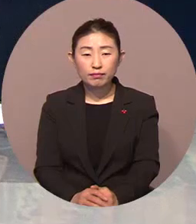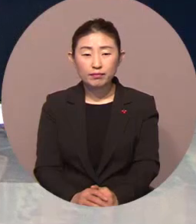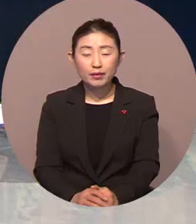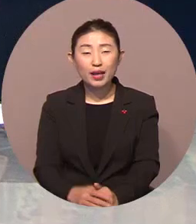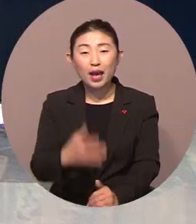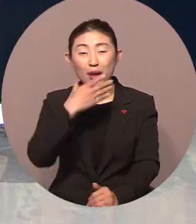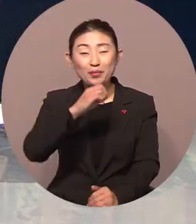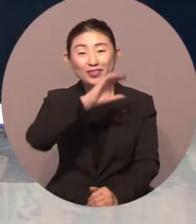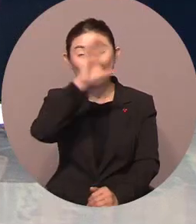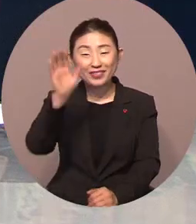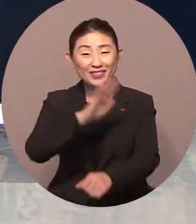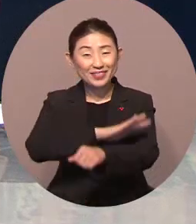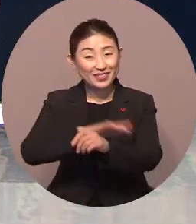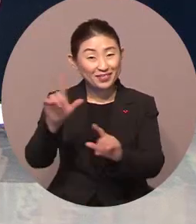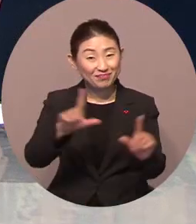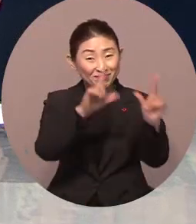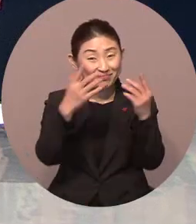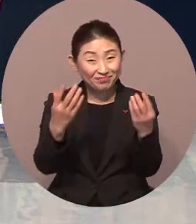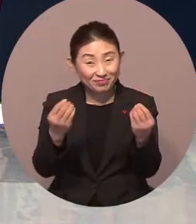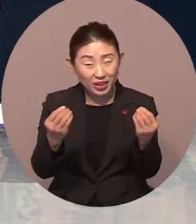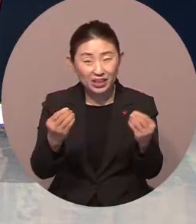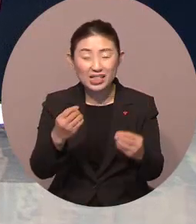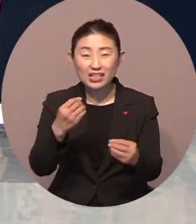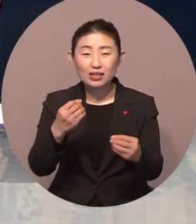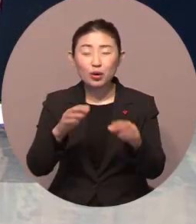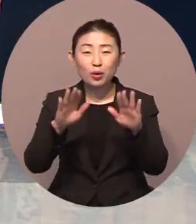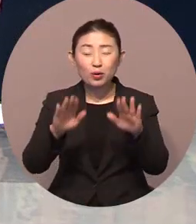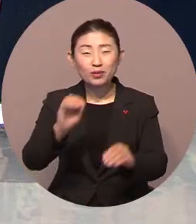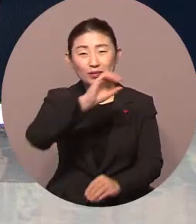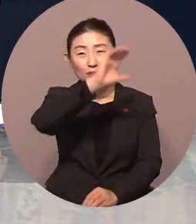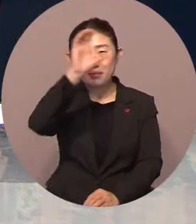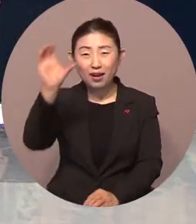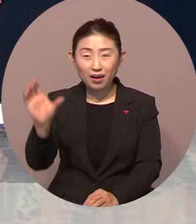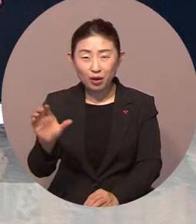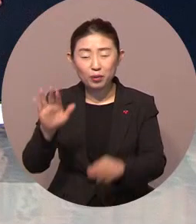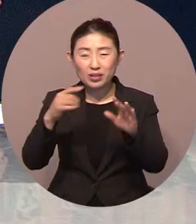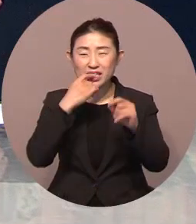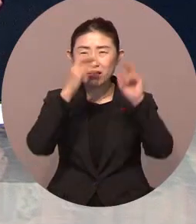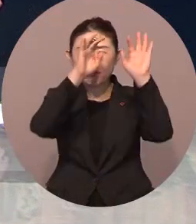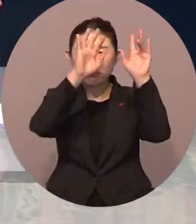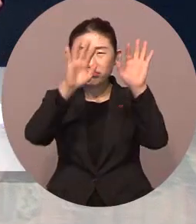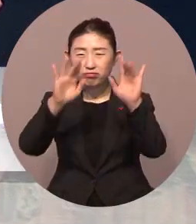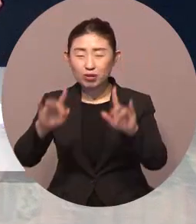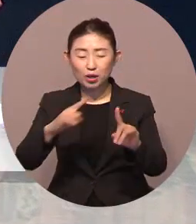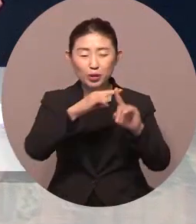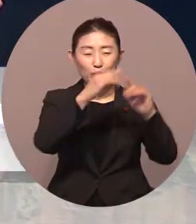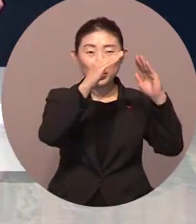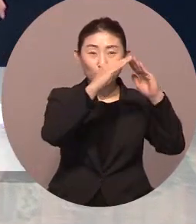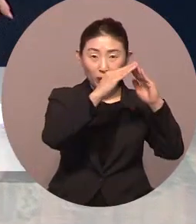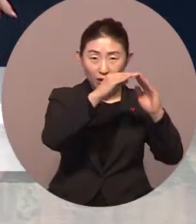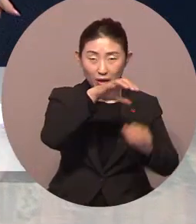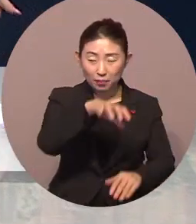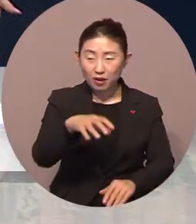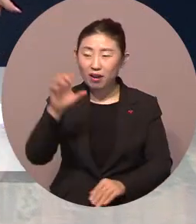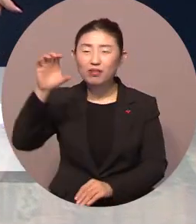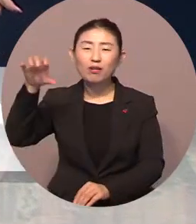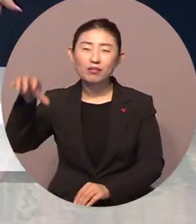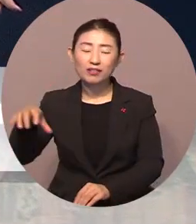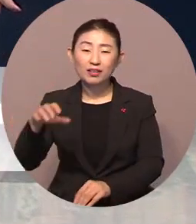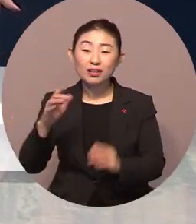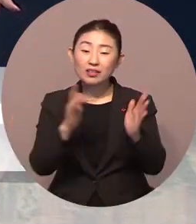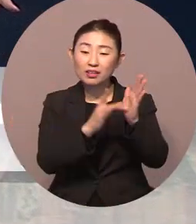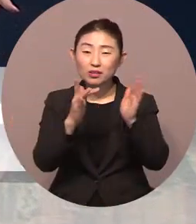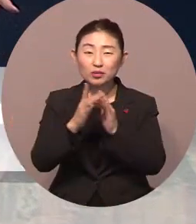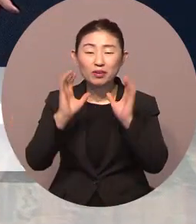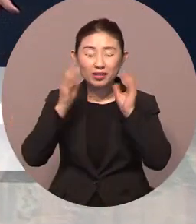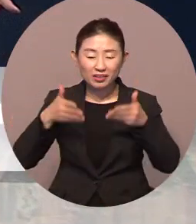행복한 성탄절 연휴 잘 보내고 계십니까? 하얀 눈이 온 세상을 덮은 오늘, 지역 교회와 성당마다 아기 예수의 탄생을